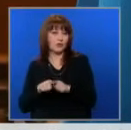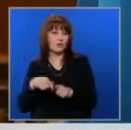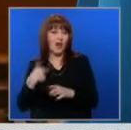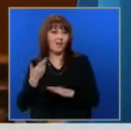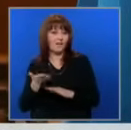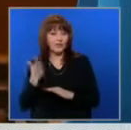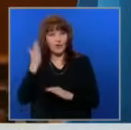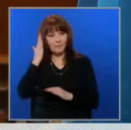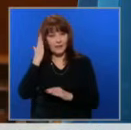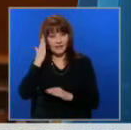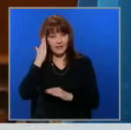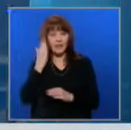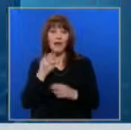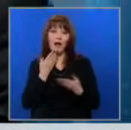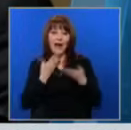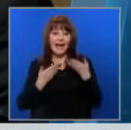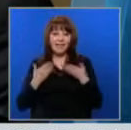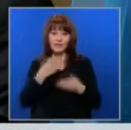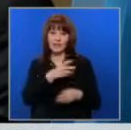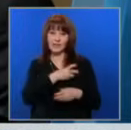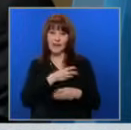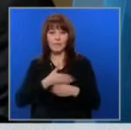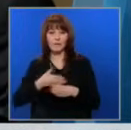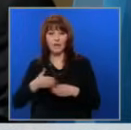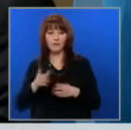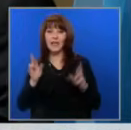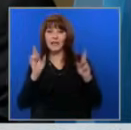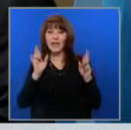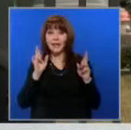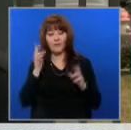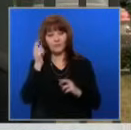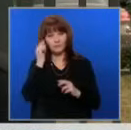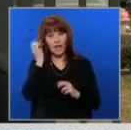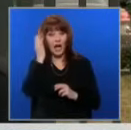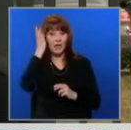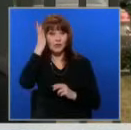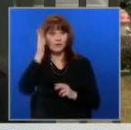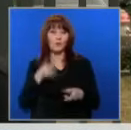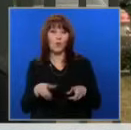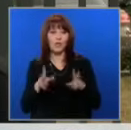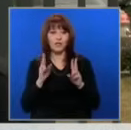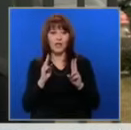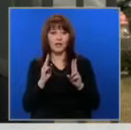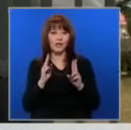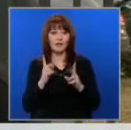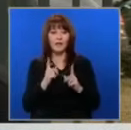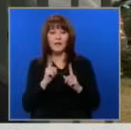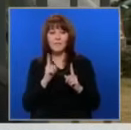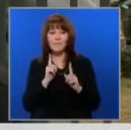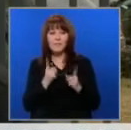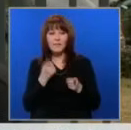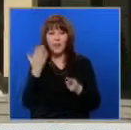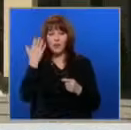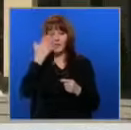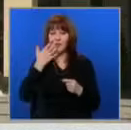че разговорите с ГЕРБ продължават и се надява на разумно решение. Не мога да предпоставя края на разговорите, какъв ще